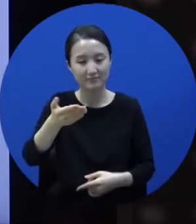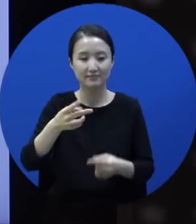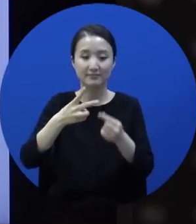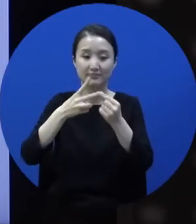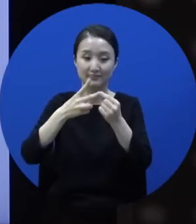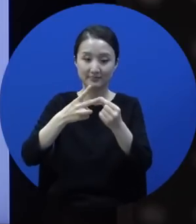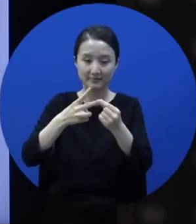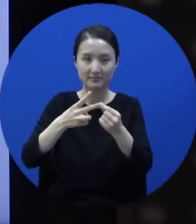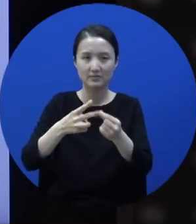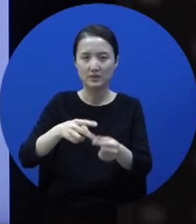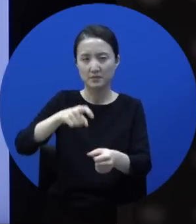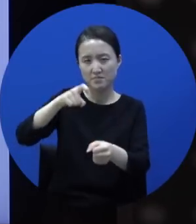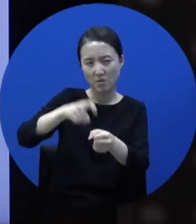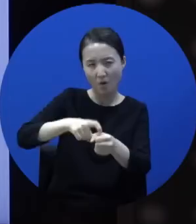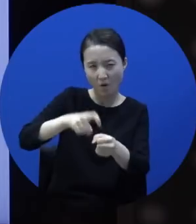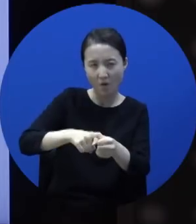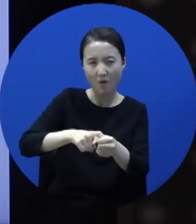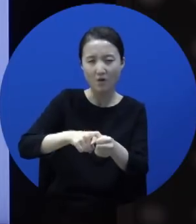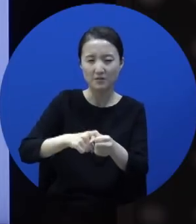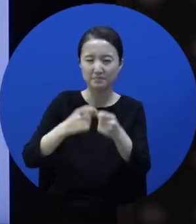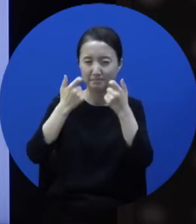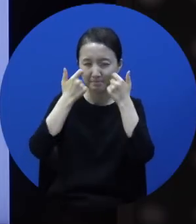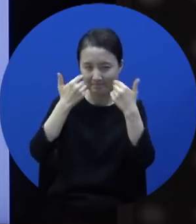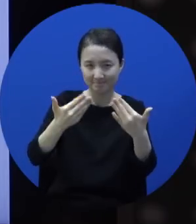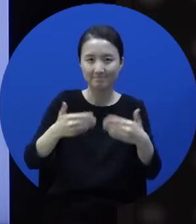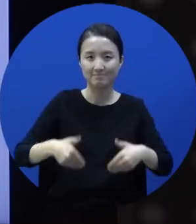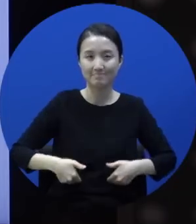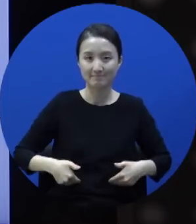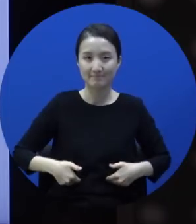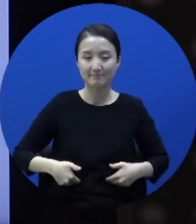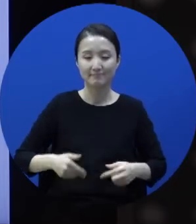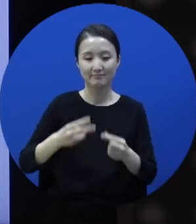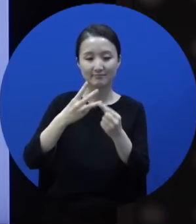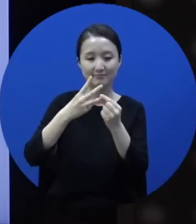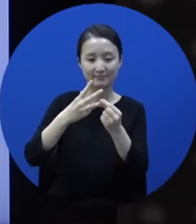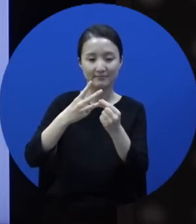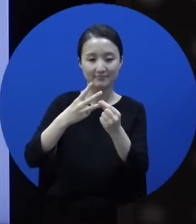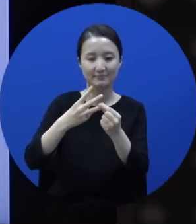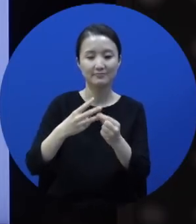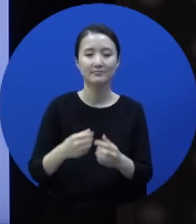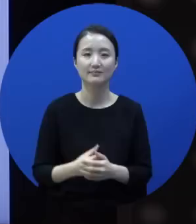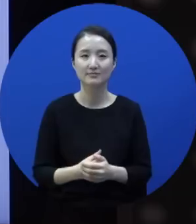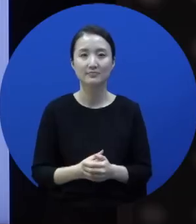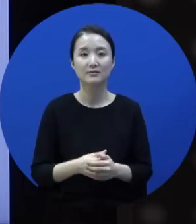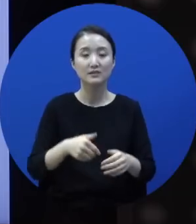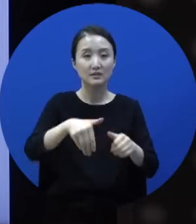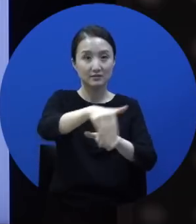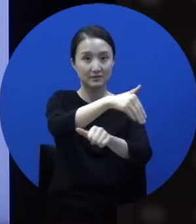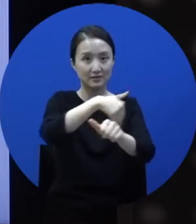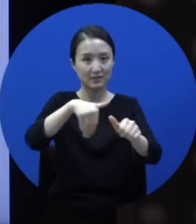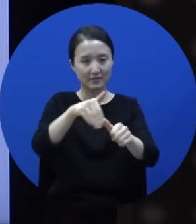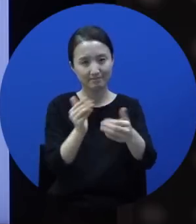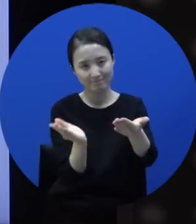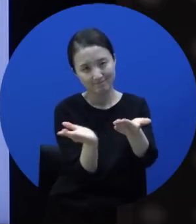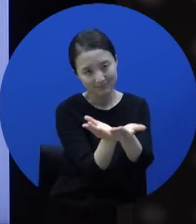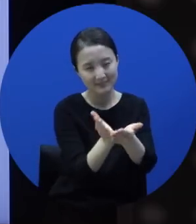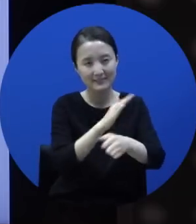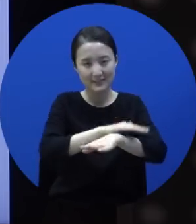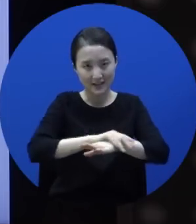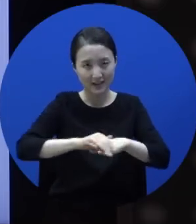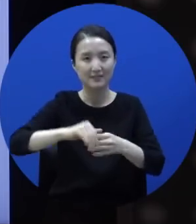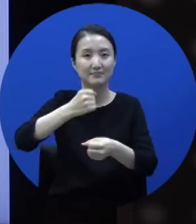2번 선명하게 표현하는 목표와 비전. 3번 채널에 맞는 올바른 기록